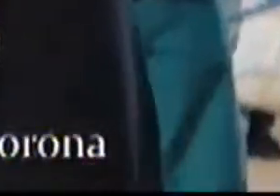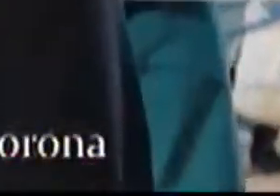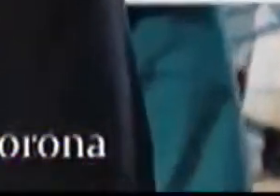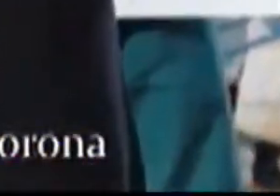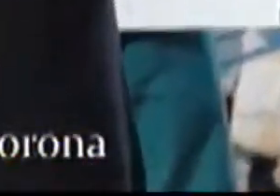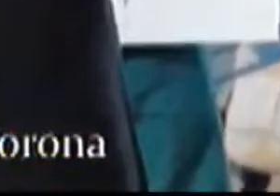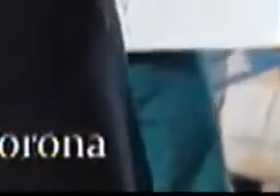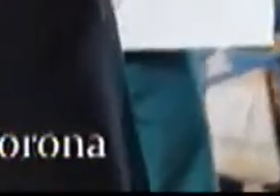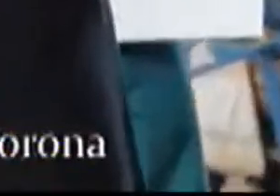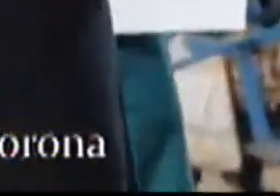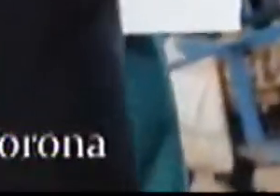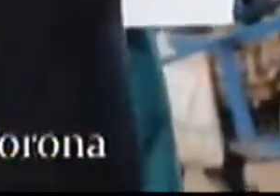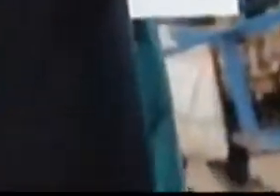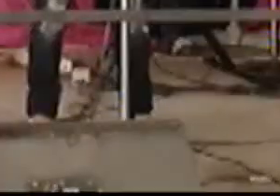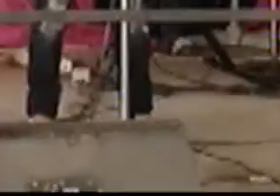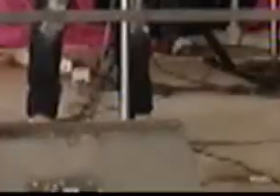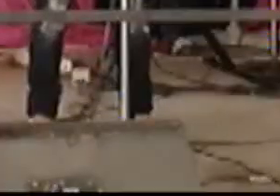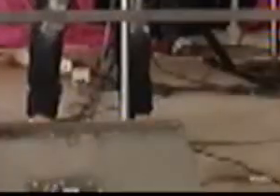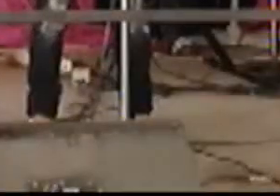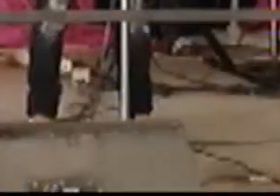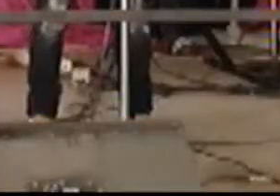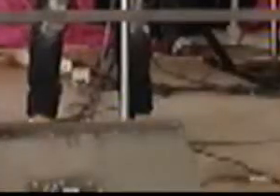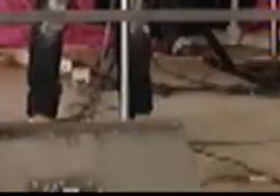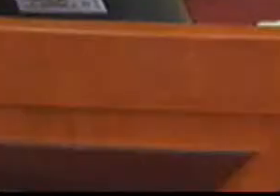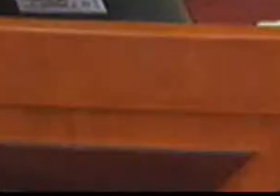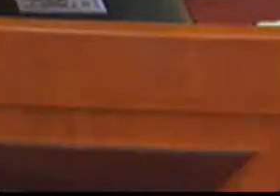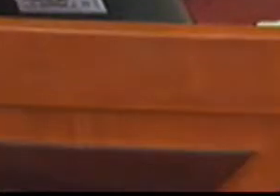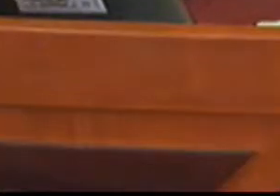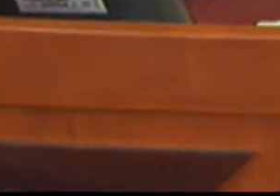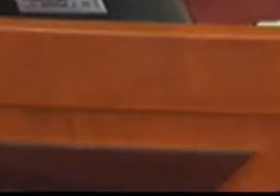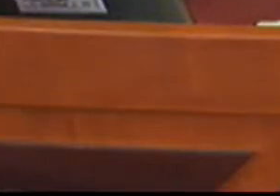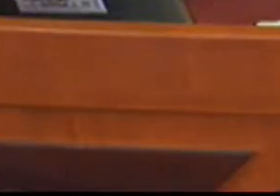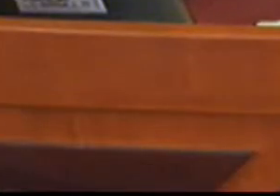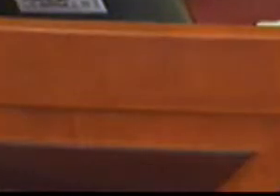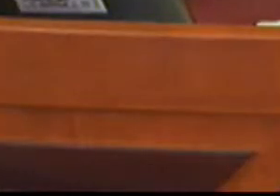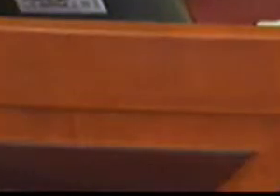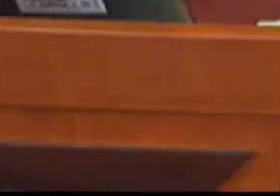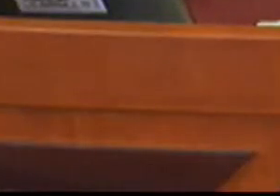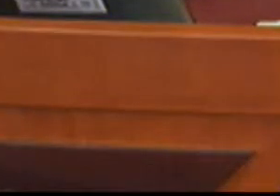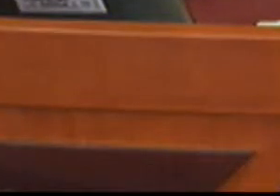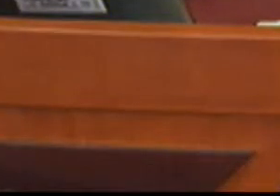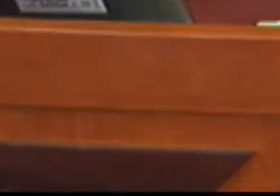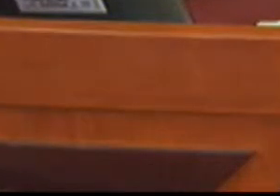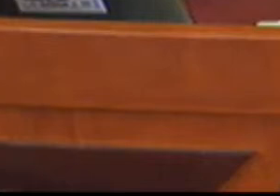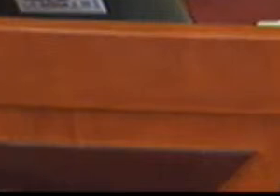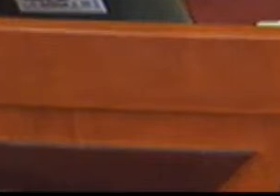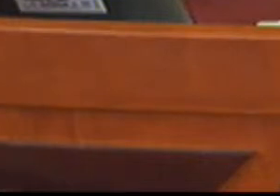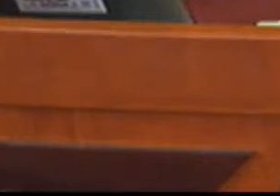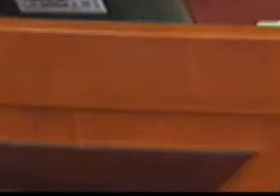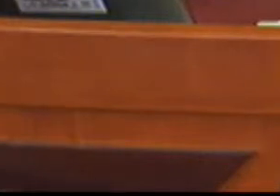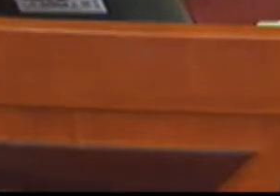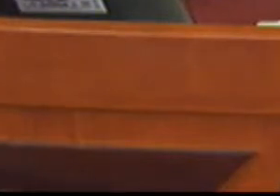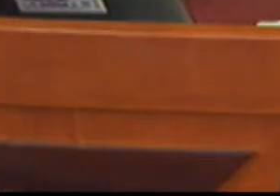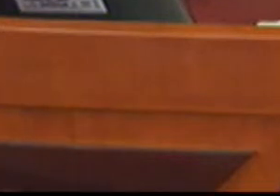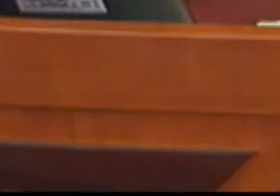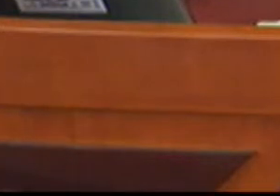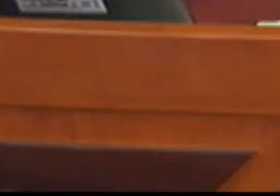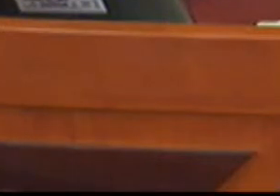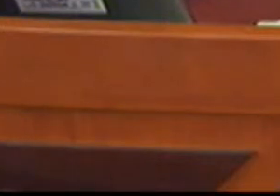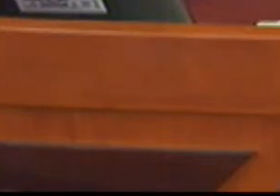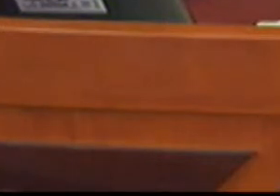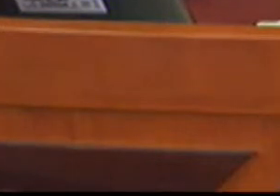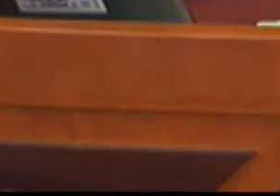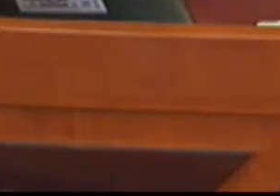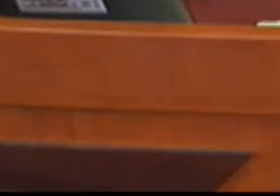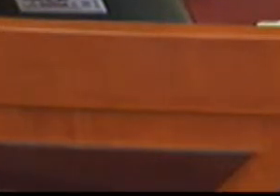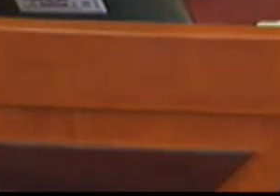corona virus, fight corona. Asante mwito mwenyekiti, msemaji mkuu wa